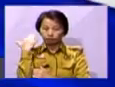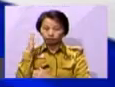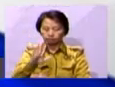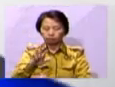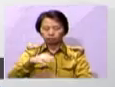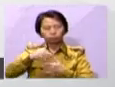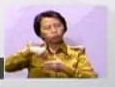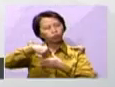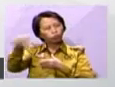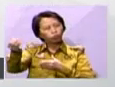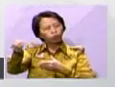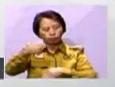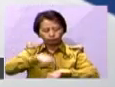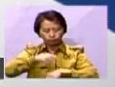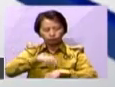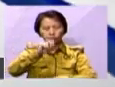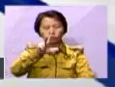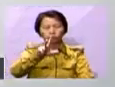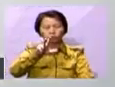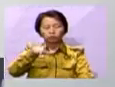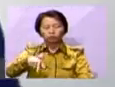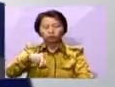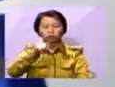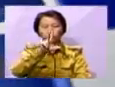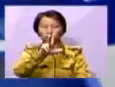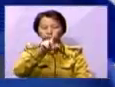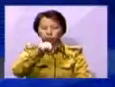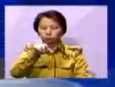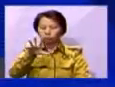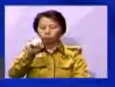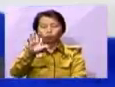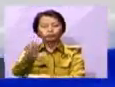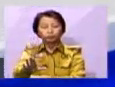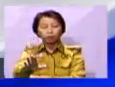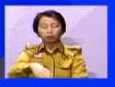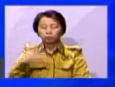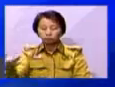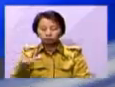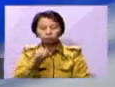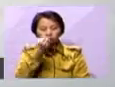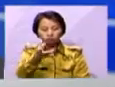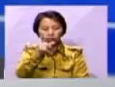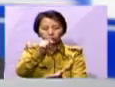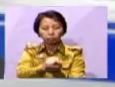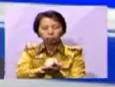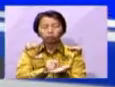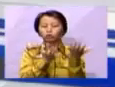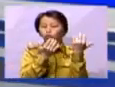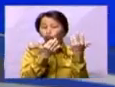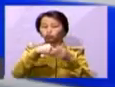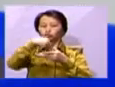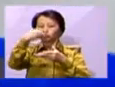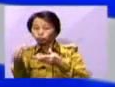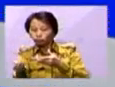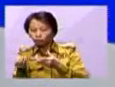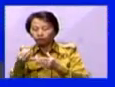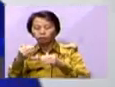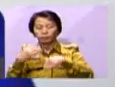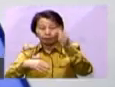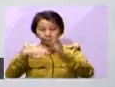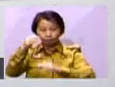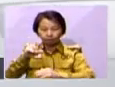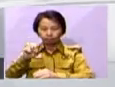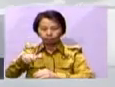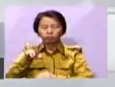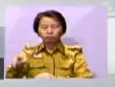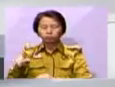beredar kira-kira 3.50 petang. Shao Long memberitahu pemberita yang menunggu di luar bangunan SPRM itu bahawa